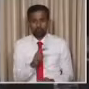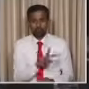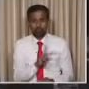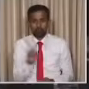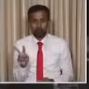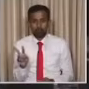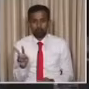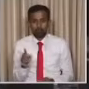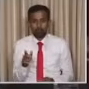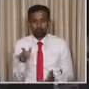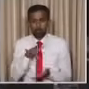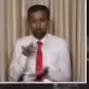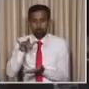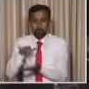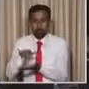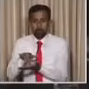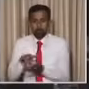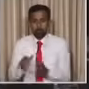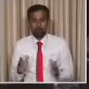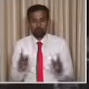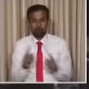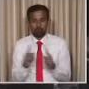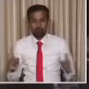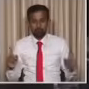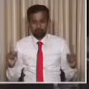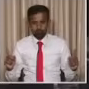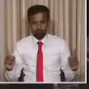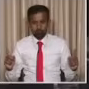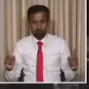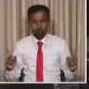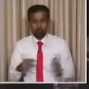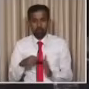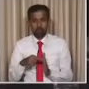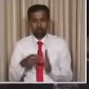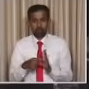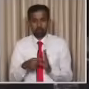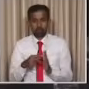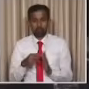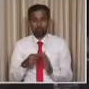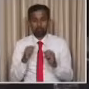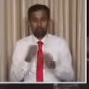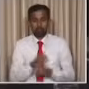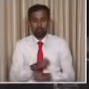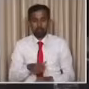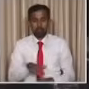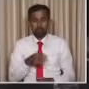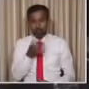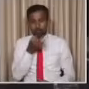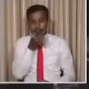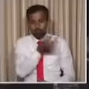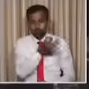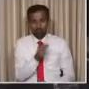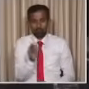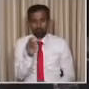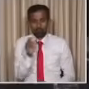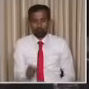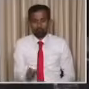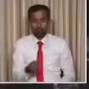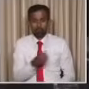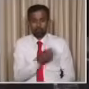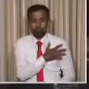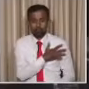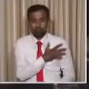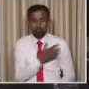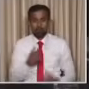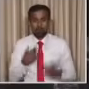2022 मेद दक्वा पमनाय तुर ए काले तुल रटे आर्थिके खडांग वट्टपु एके प्रधान चूदितयन विधियट गोटाबीर